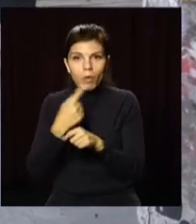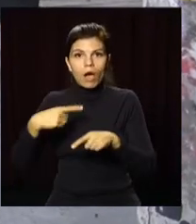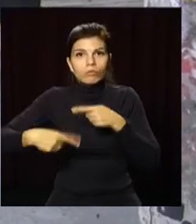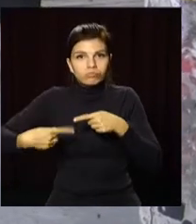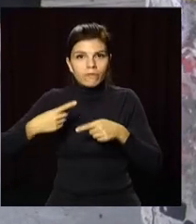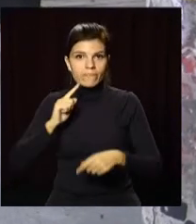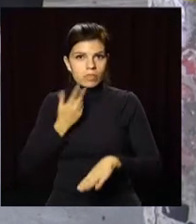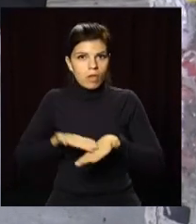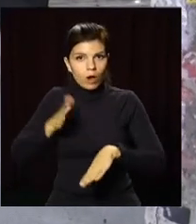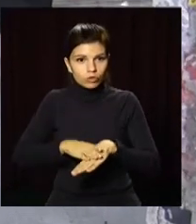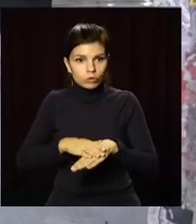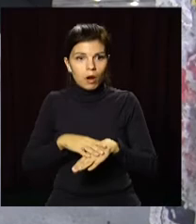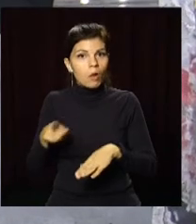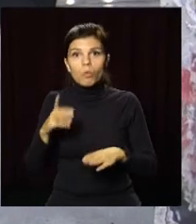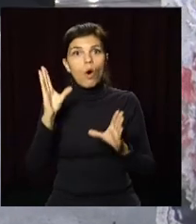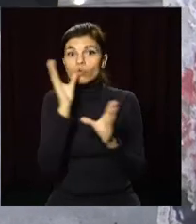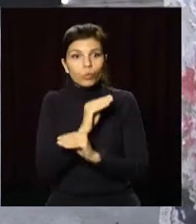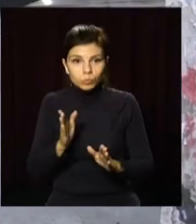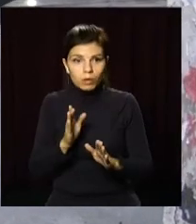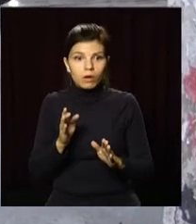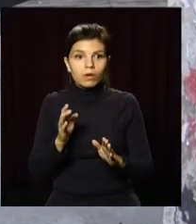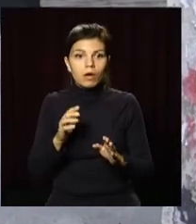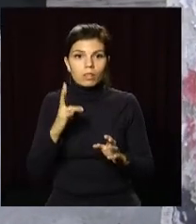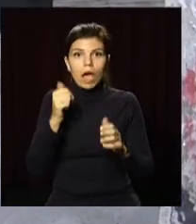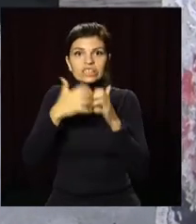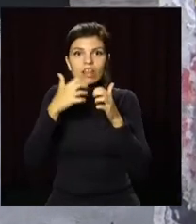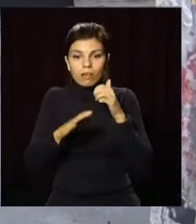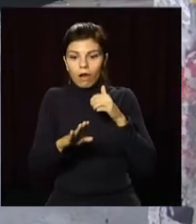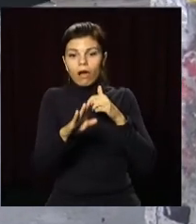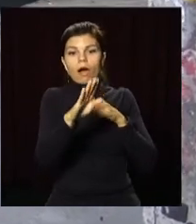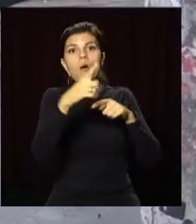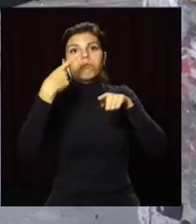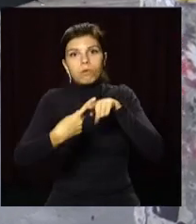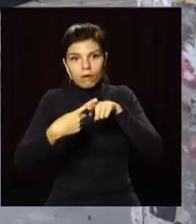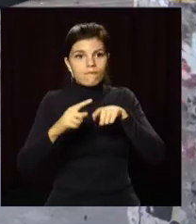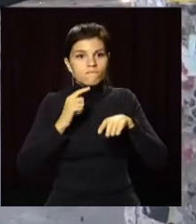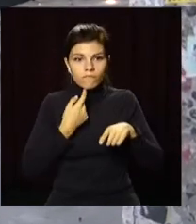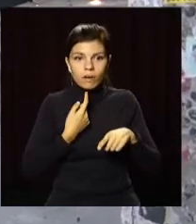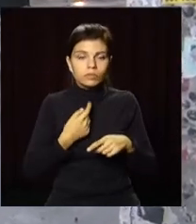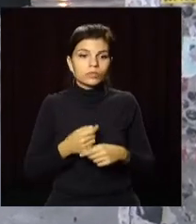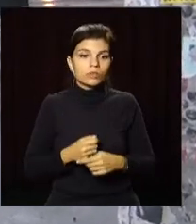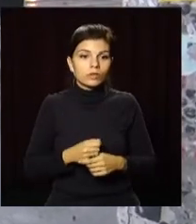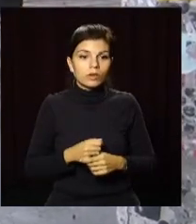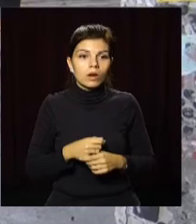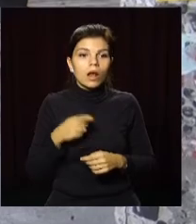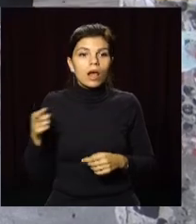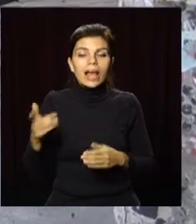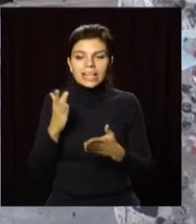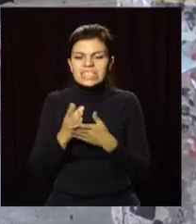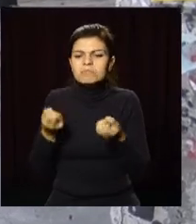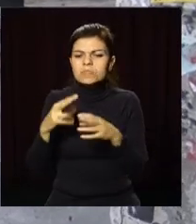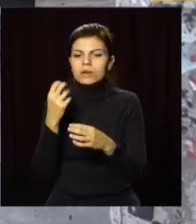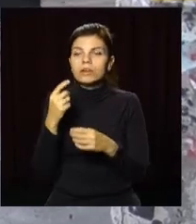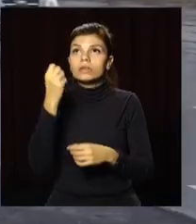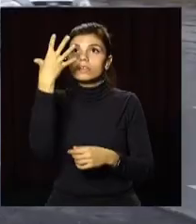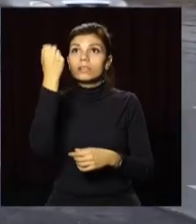всяких ситуациях не получилось, что он не успел, ему не хватило, на середине подъема специальный срабатывает датчик, который добавляет